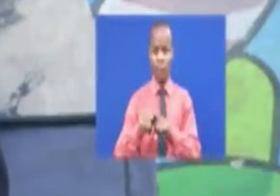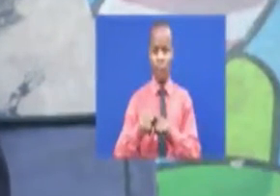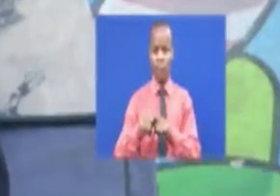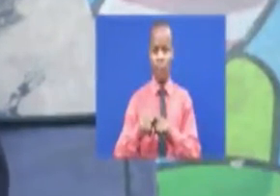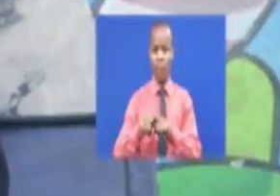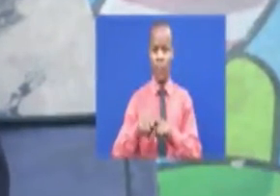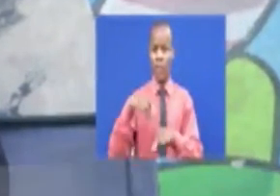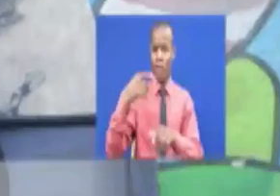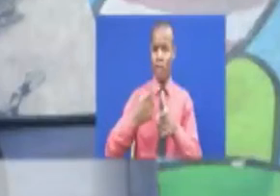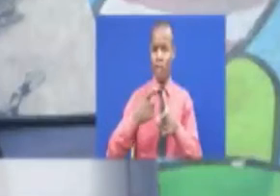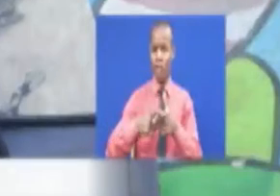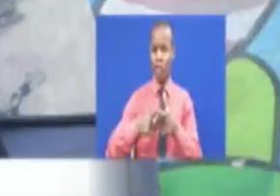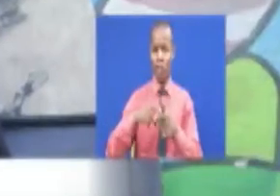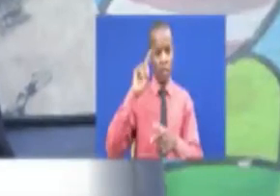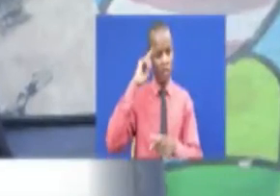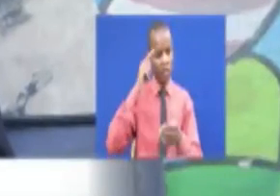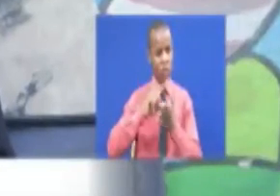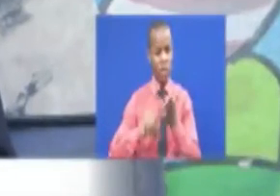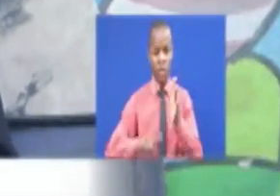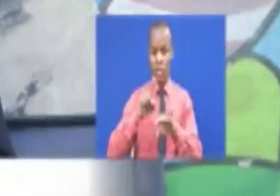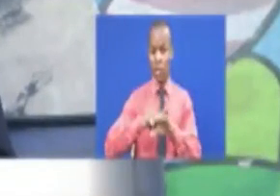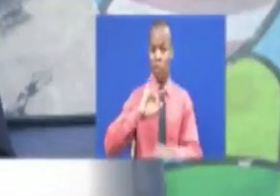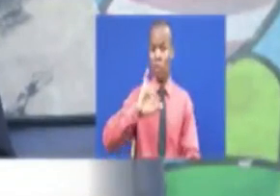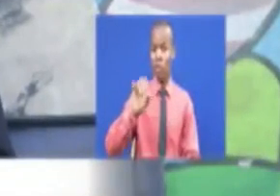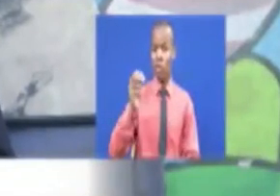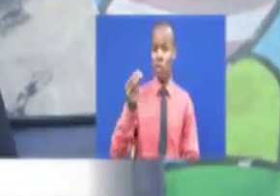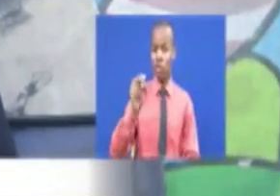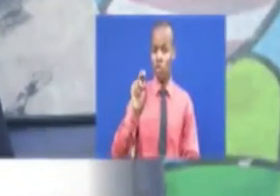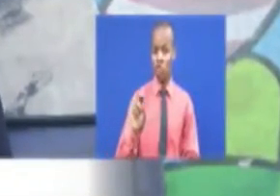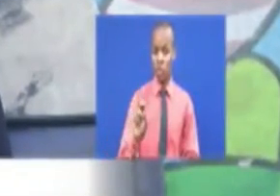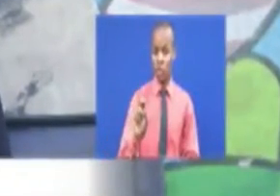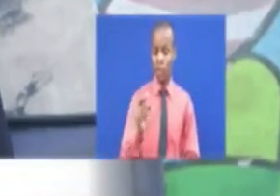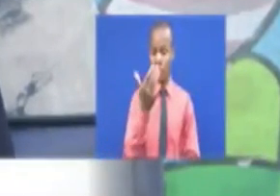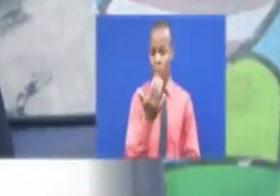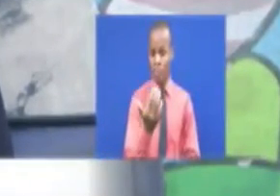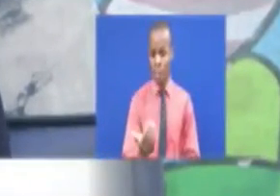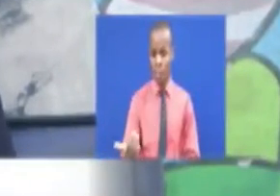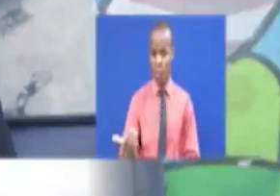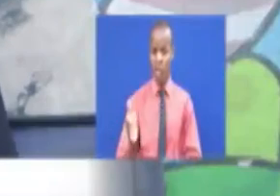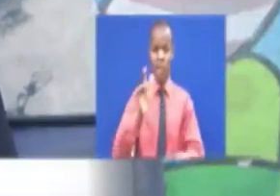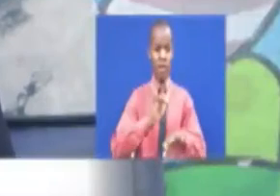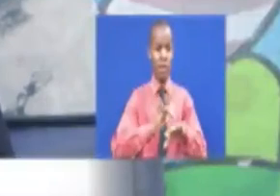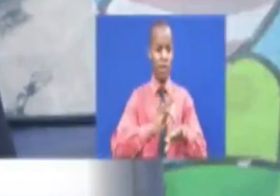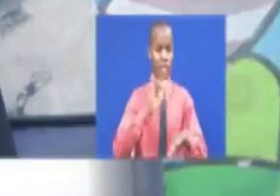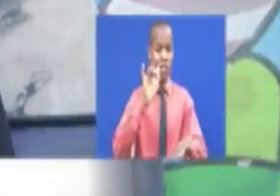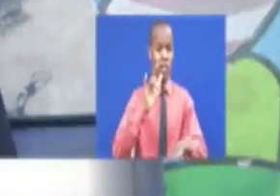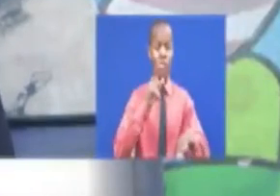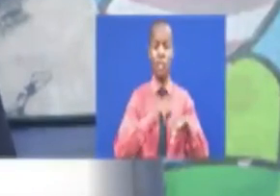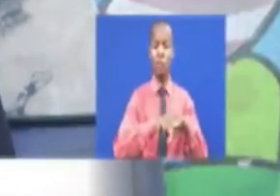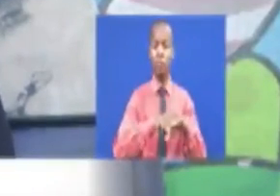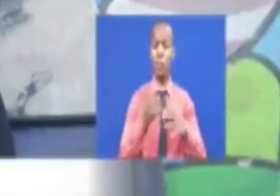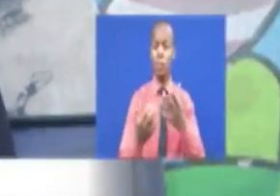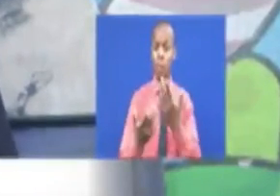ilimchukua muda. Sasa tulikuwa tunadhani juu akiwa mdogo kuna vile aliadhirika akachomeka. Na hapa kuanzia mdomo